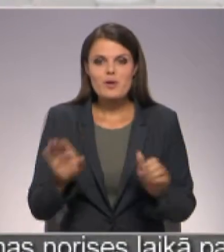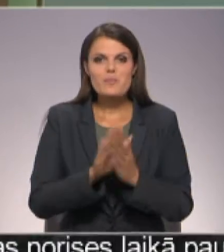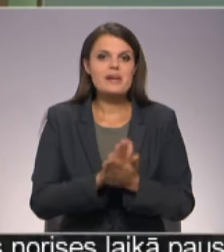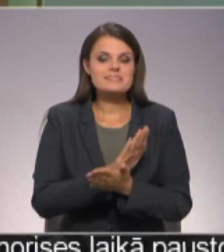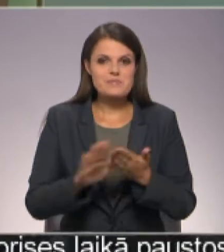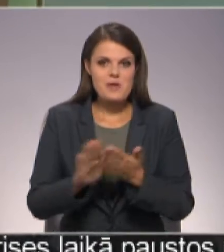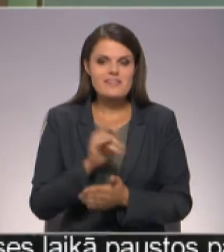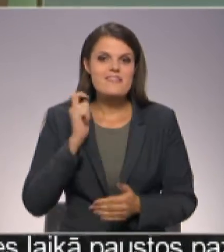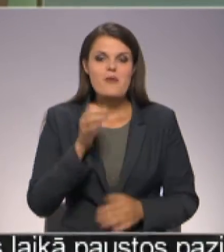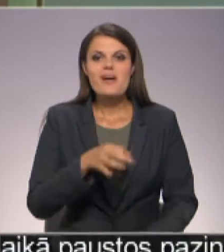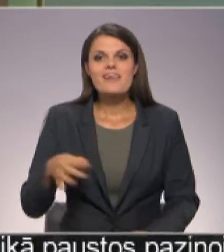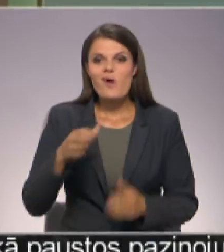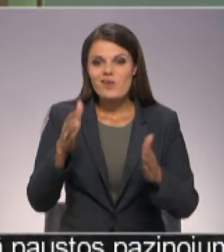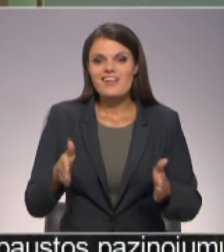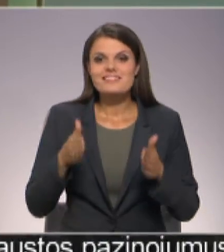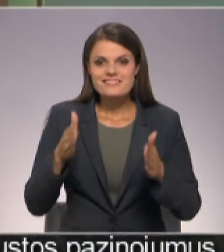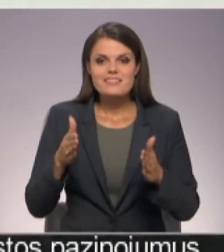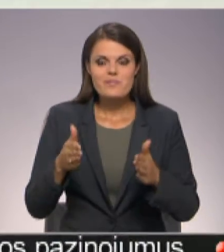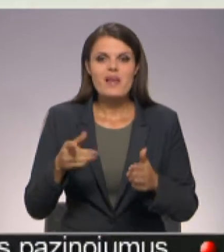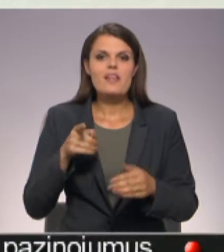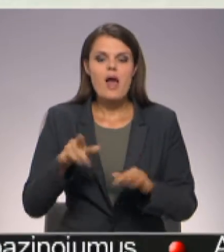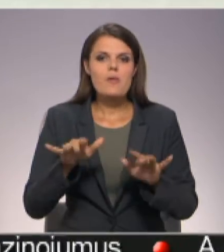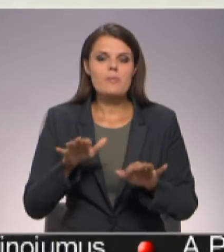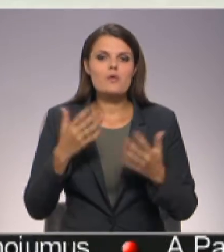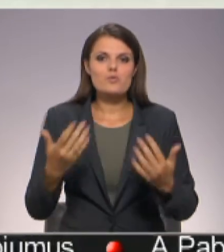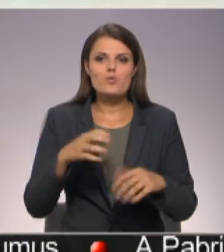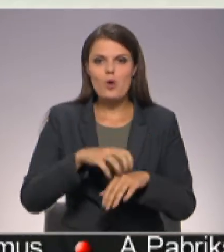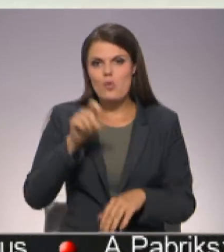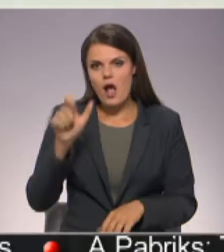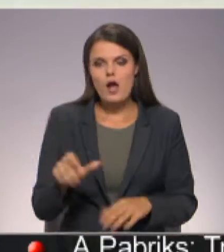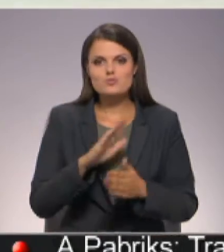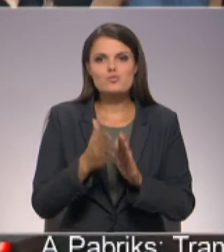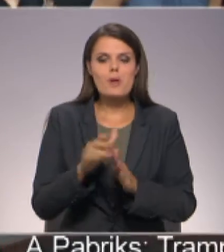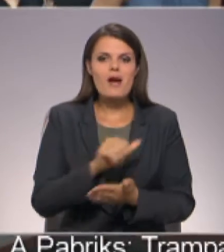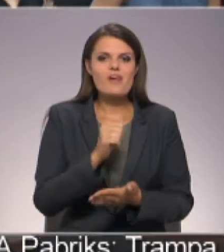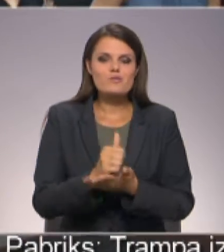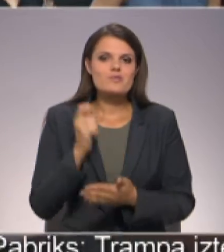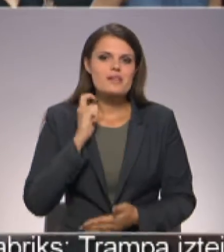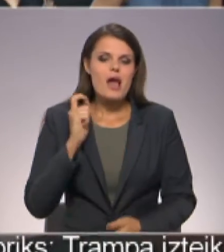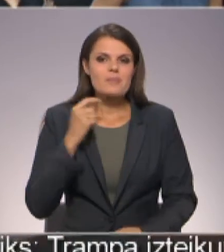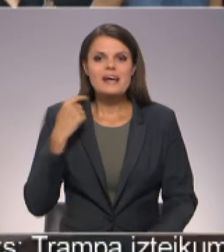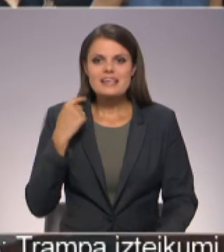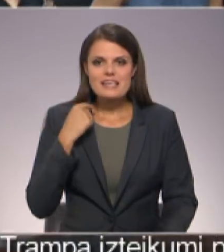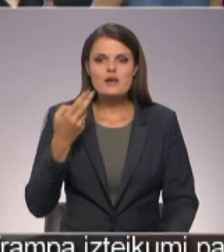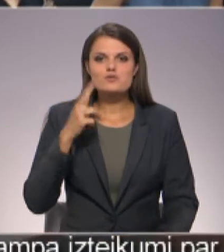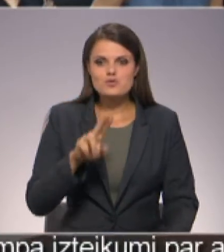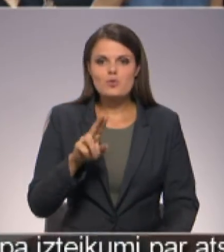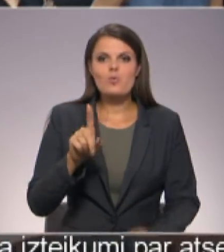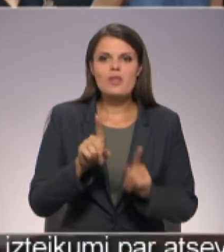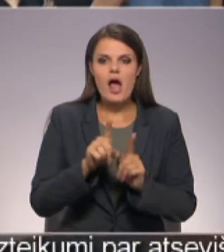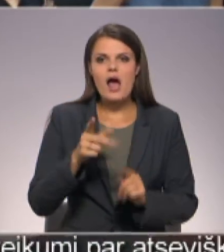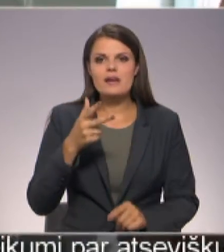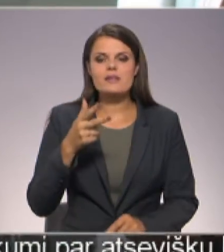maksas. Jēkabpils reģionālajā slimnīcā traumatologs ortopēds Kaspars Ūdris kopā ar vadošajiem Jēkabpils, Rīgas un Klaipēdas speciālistiem